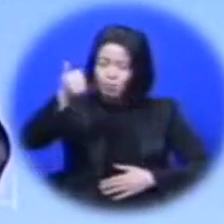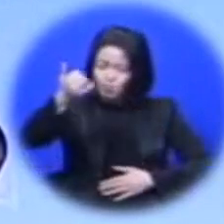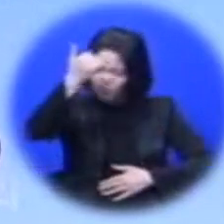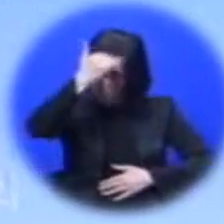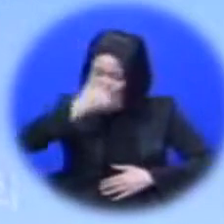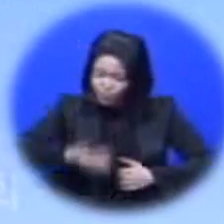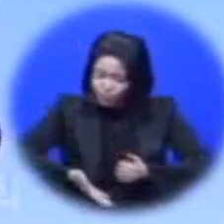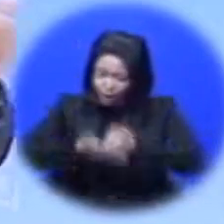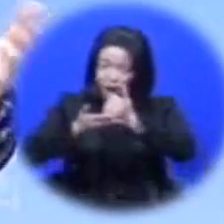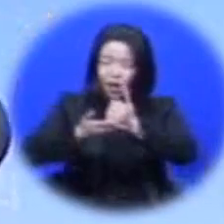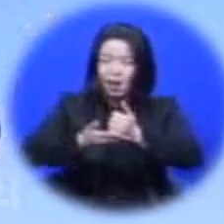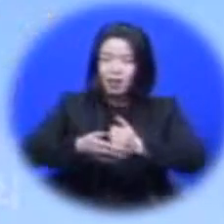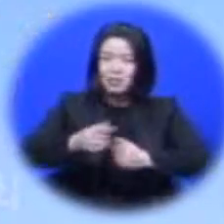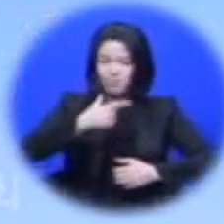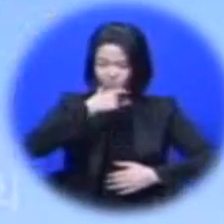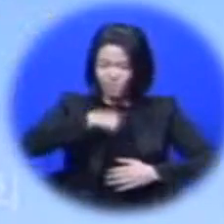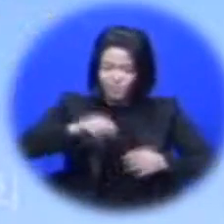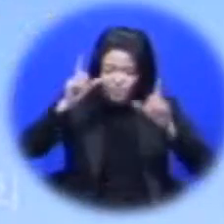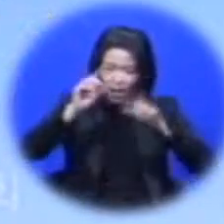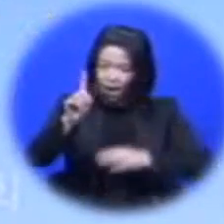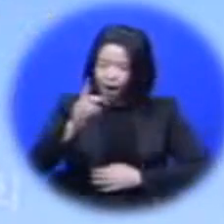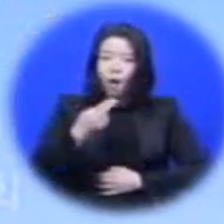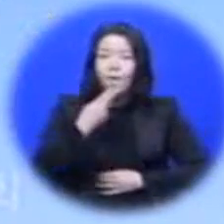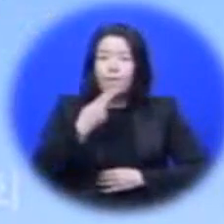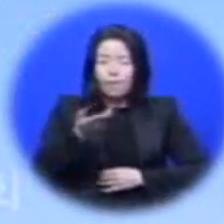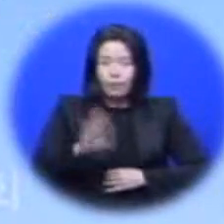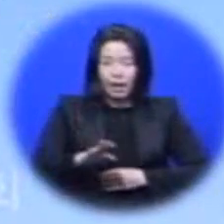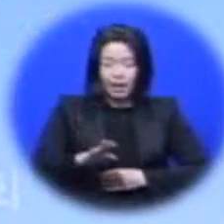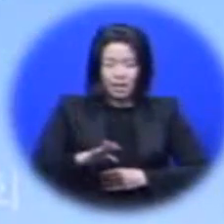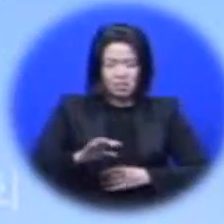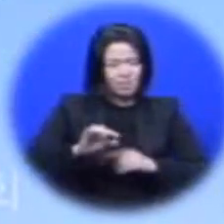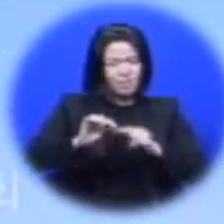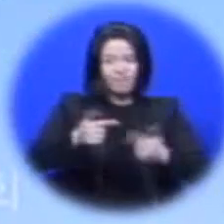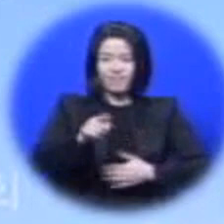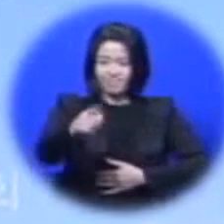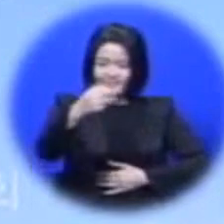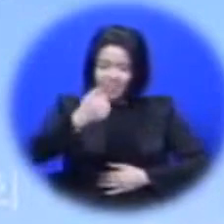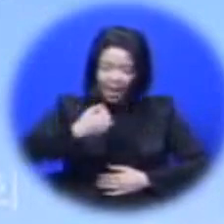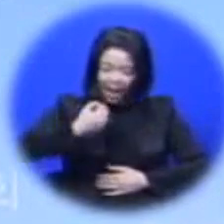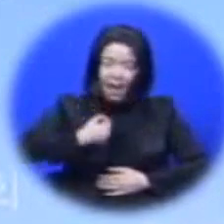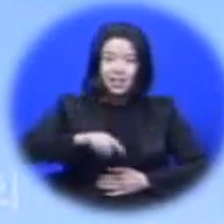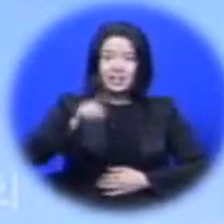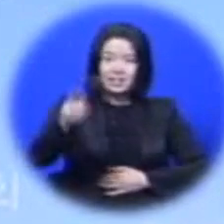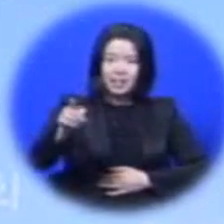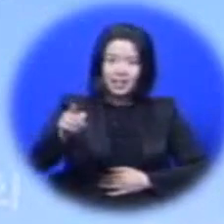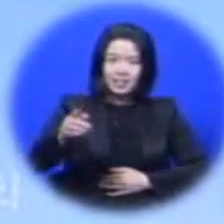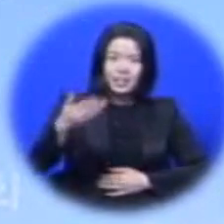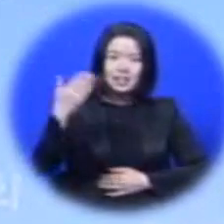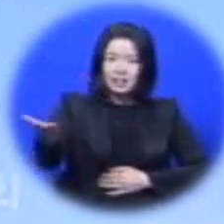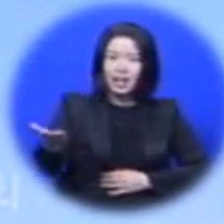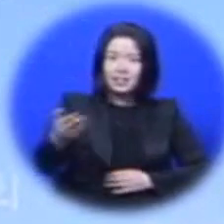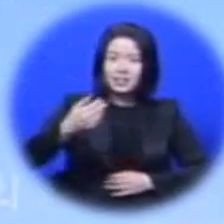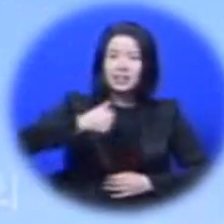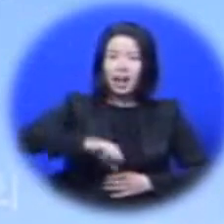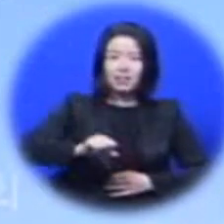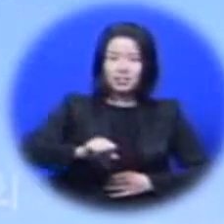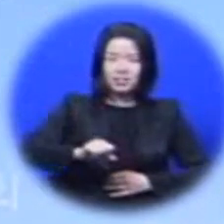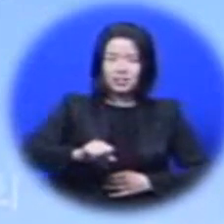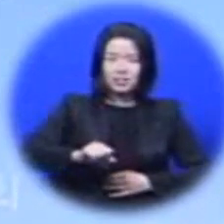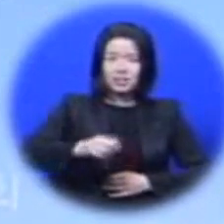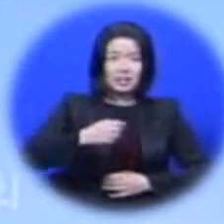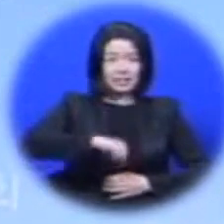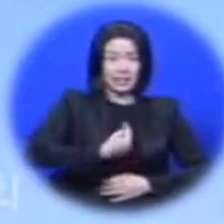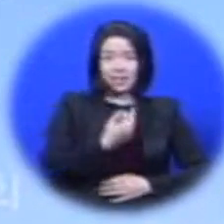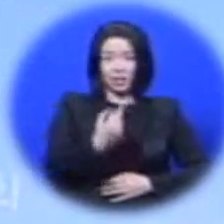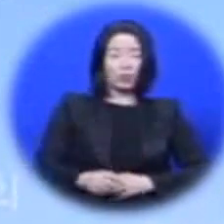했는데 염소 새끼 한 마리 안 잡아주더니, 아니 이 아들, 당신의 아들이라고, 당신은 자기는